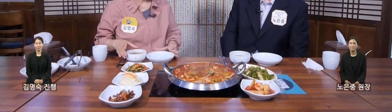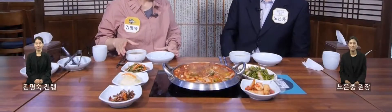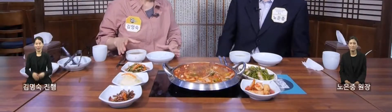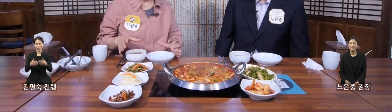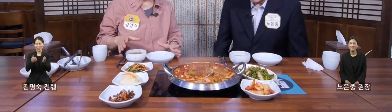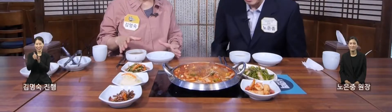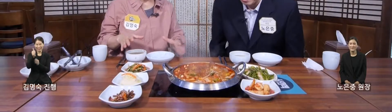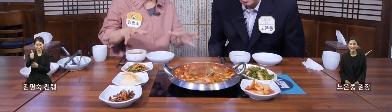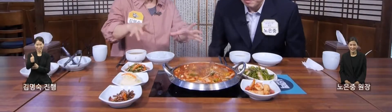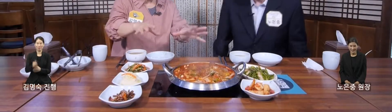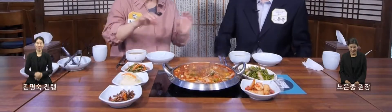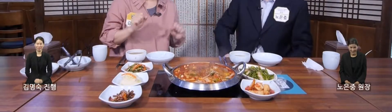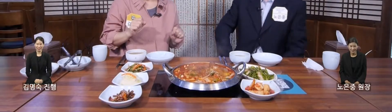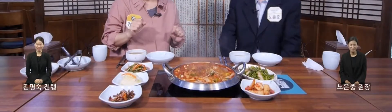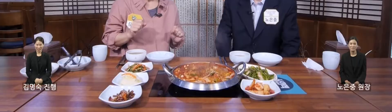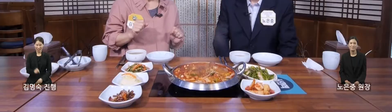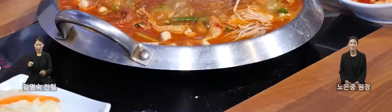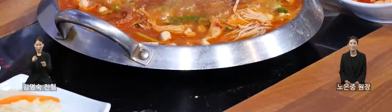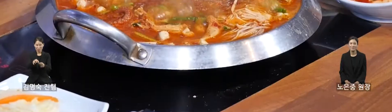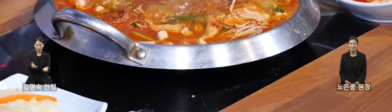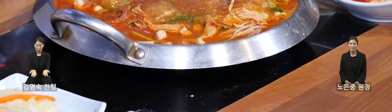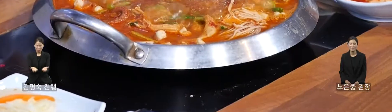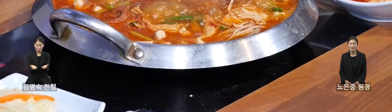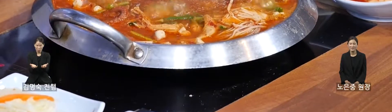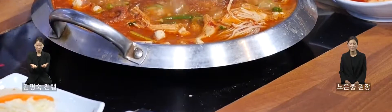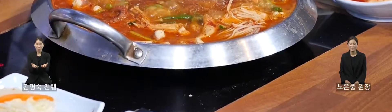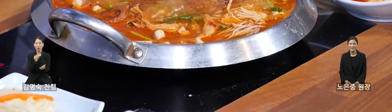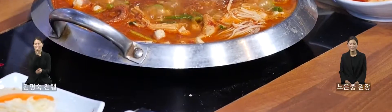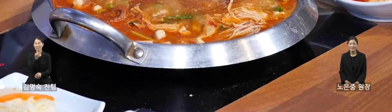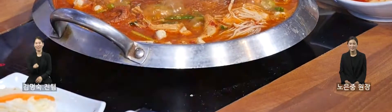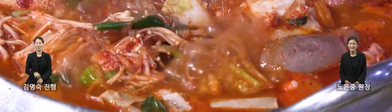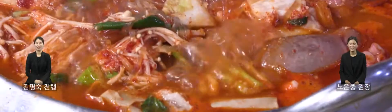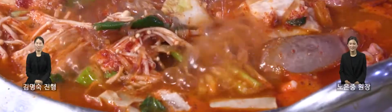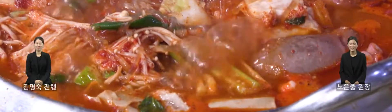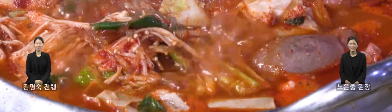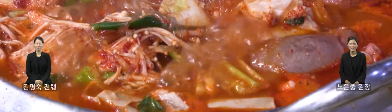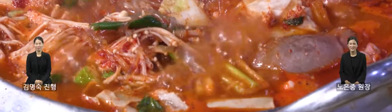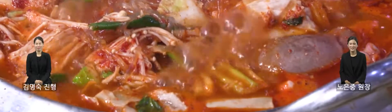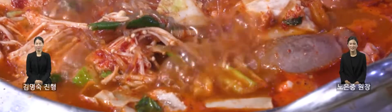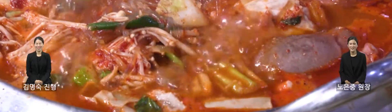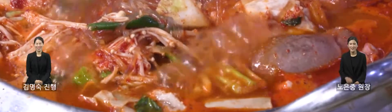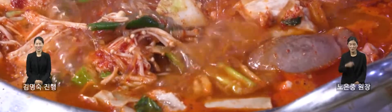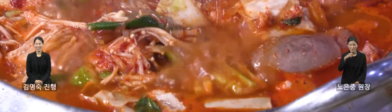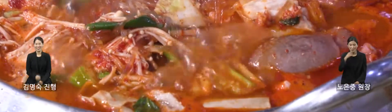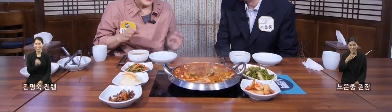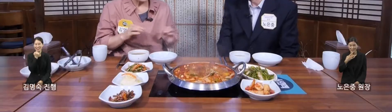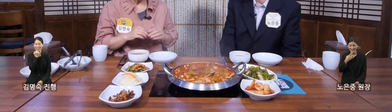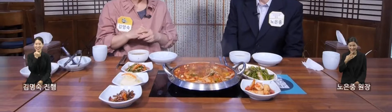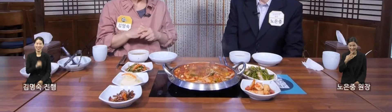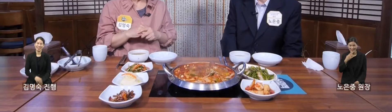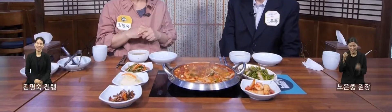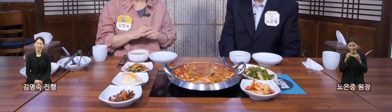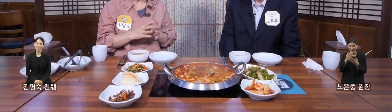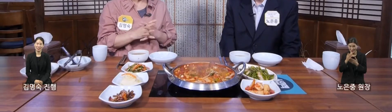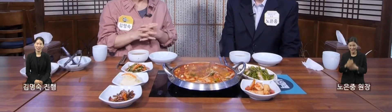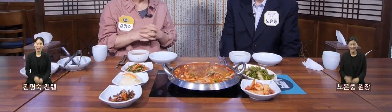보글보글 끓고 있네요. 먹기만 하면 안 될까요? 근데